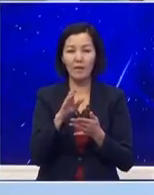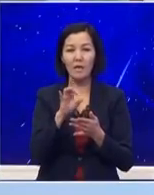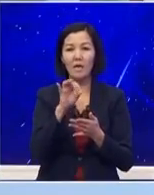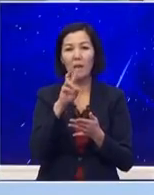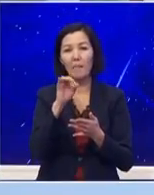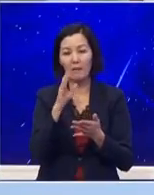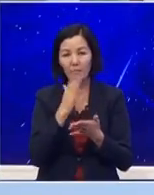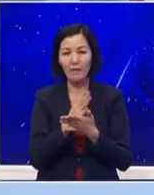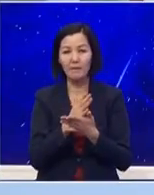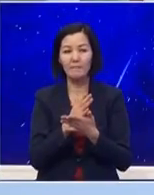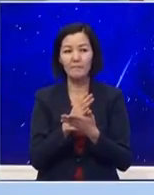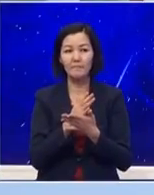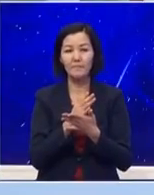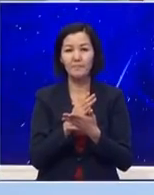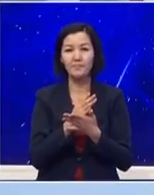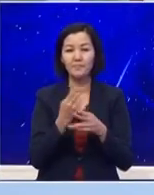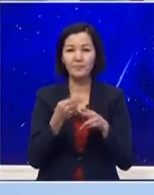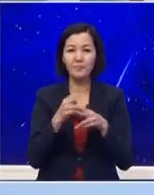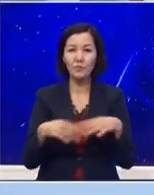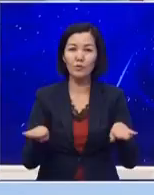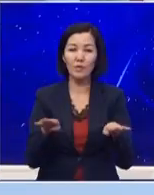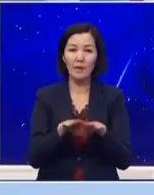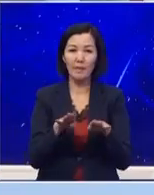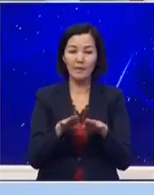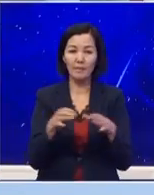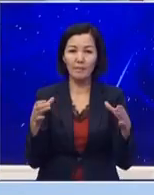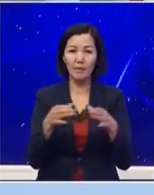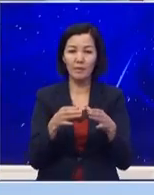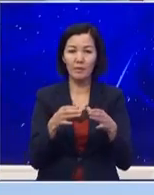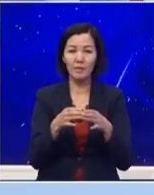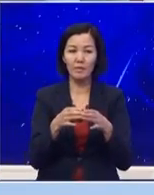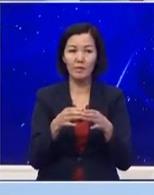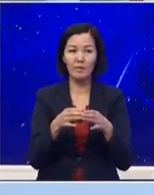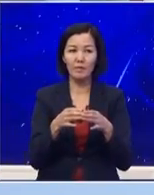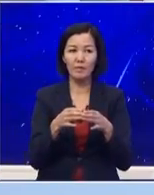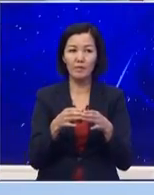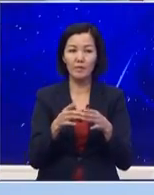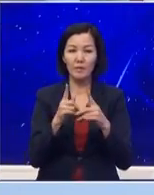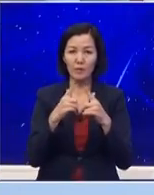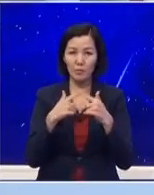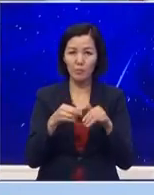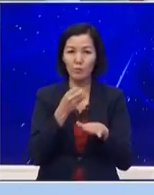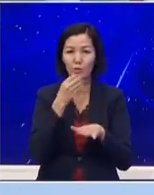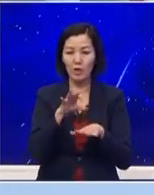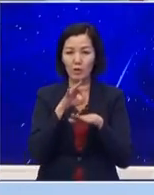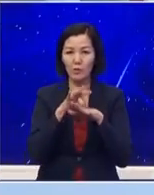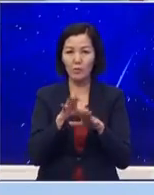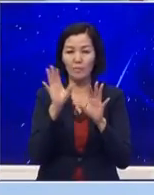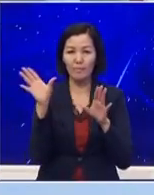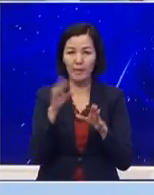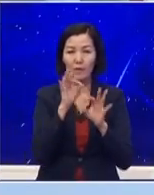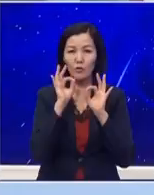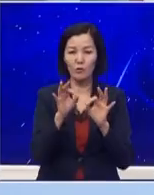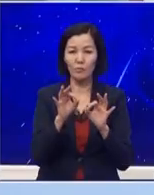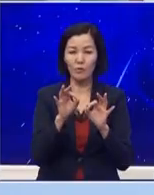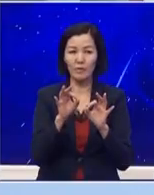баламыз. Сол осы командамен бұйырса деп енді зборымыз жақсы өтіп, бәрі дұрыс болса,